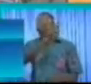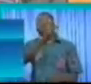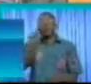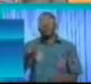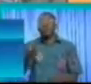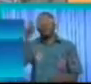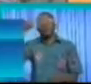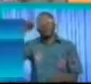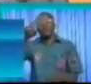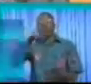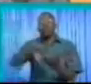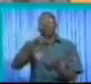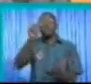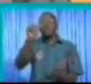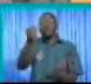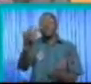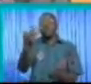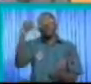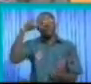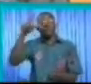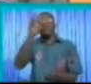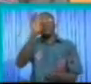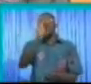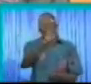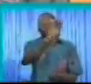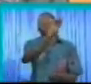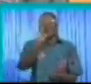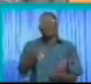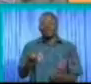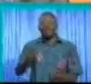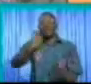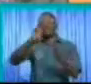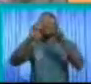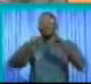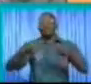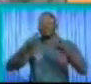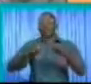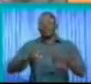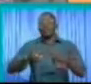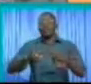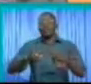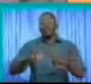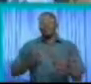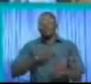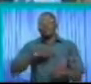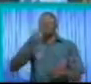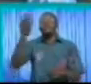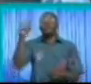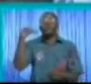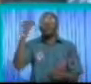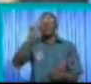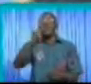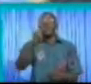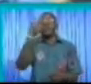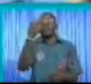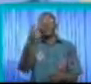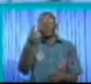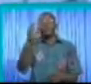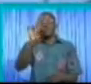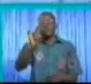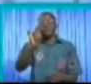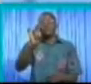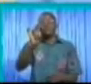en 2013 nous devons atteindre 6%. Et en milieu rural, nous étions à 27%, en milieu urbain